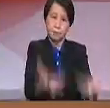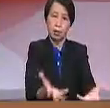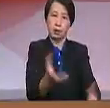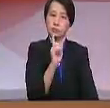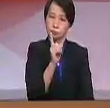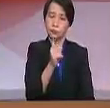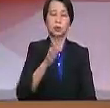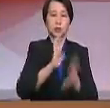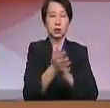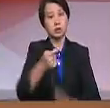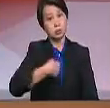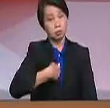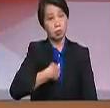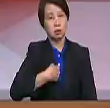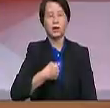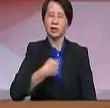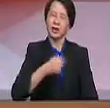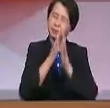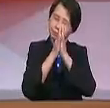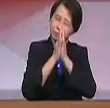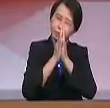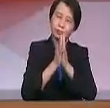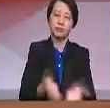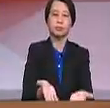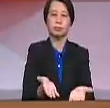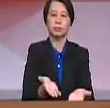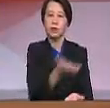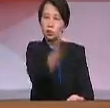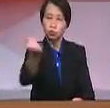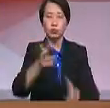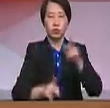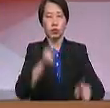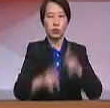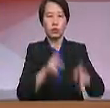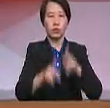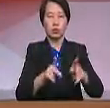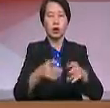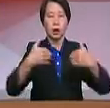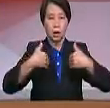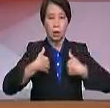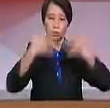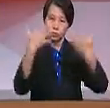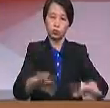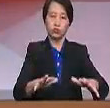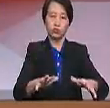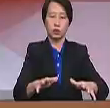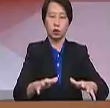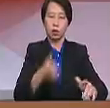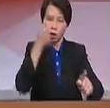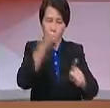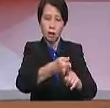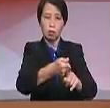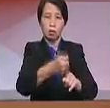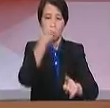saya minta, saya merayulah kepada semua penduduk ya, berada yang telah pun